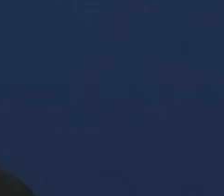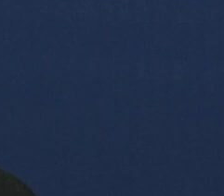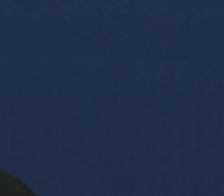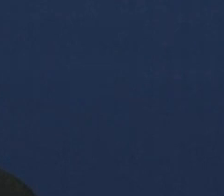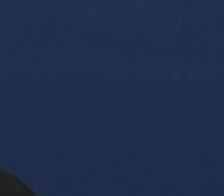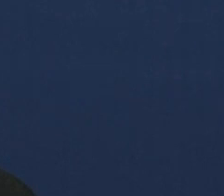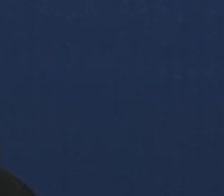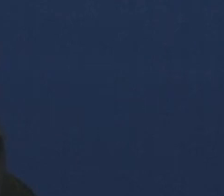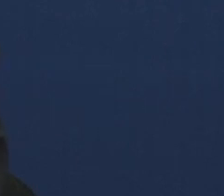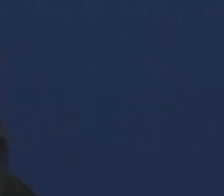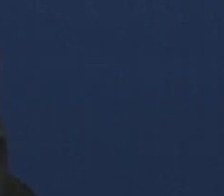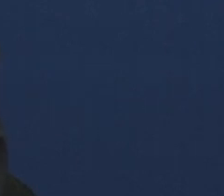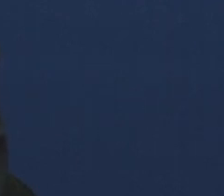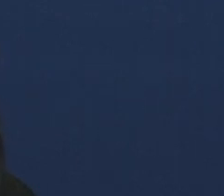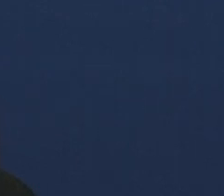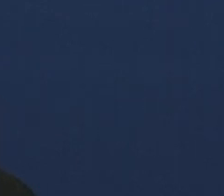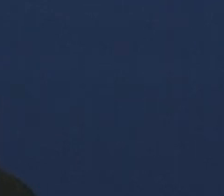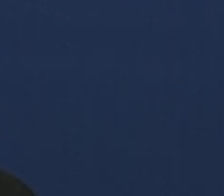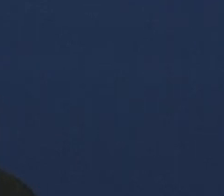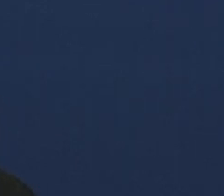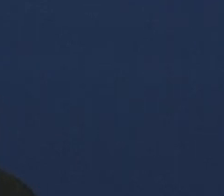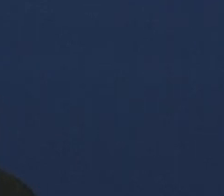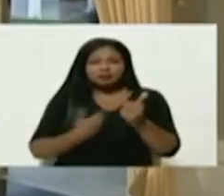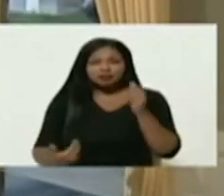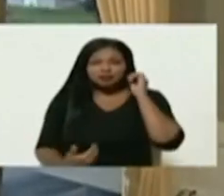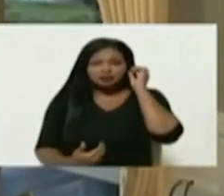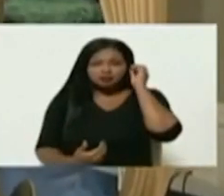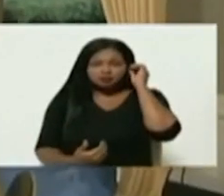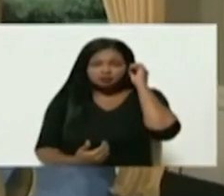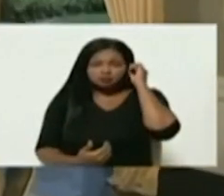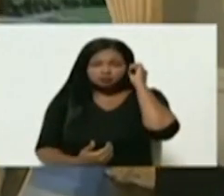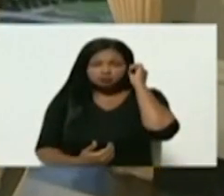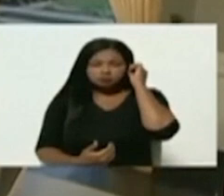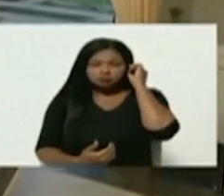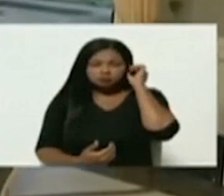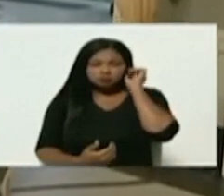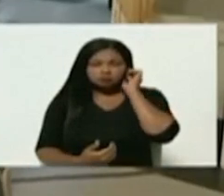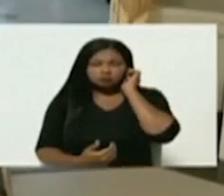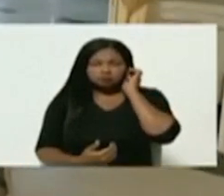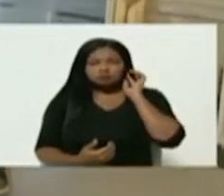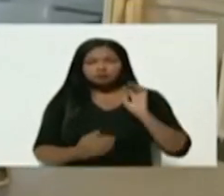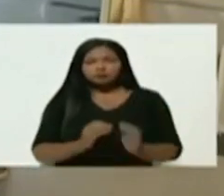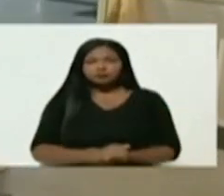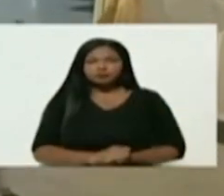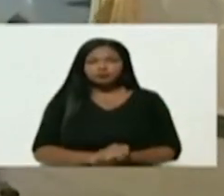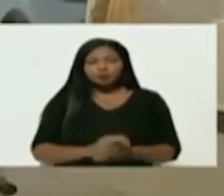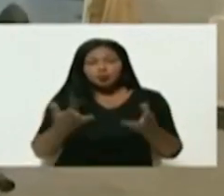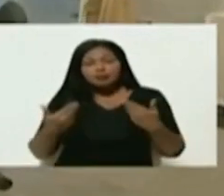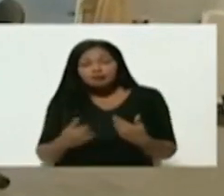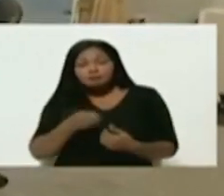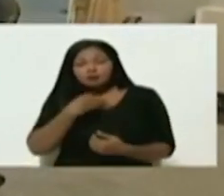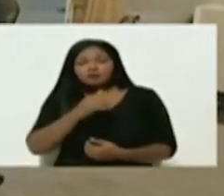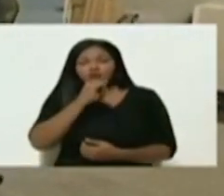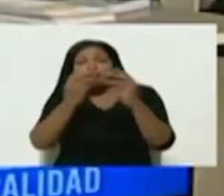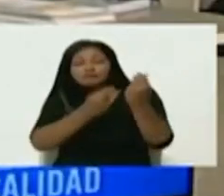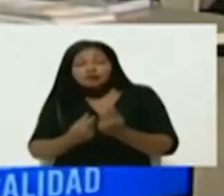Мы, оппозиция, должны восстановить свои силы. Мы должны восстановиться, чтобы предложить альтернативу власти». Ранее президент Венесуэлы Николас